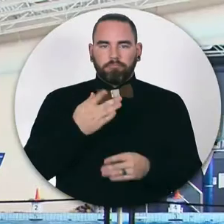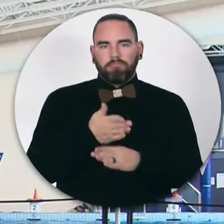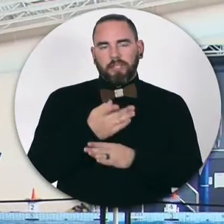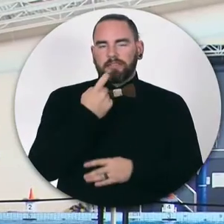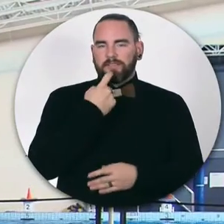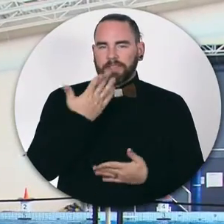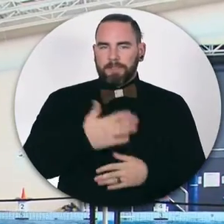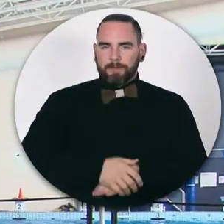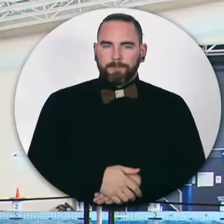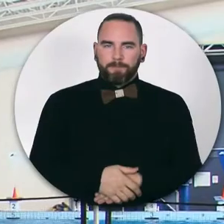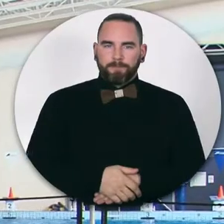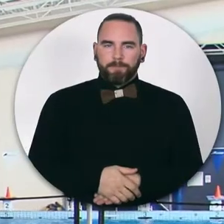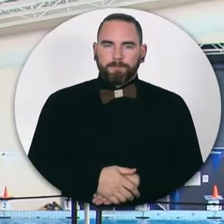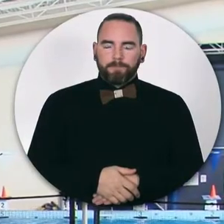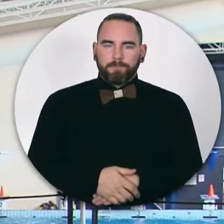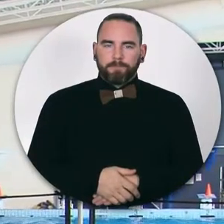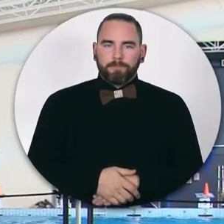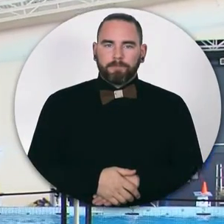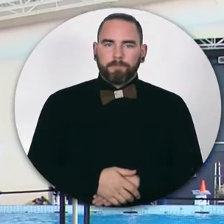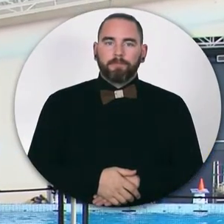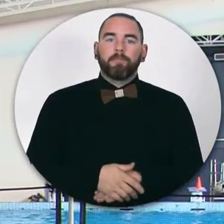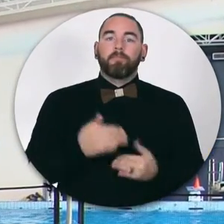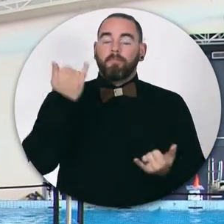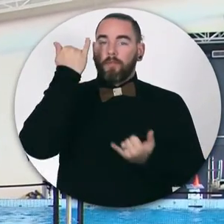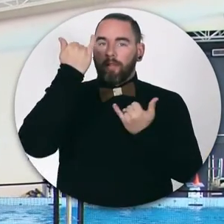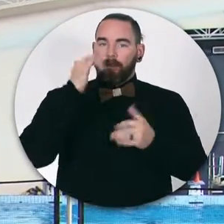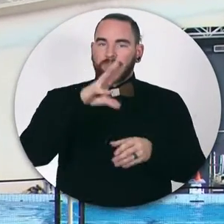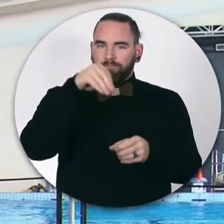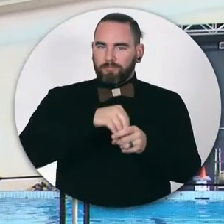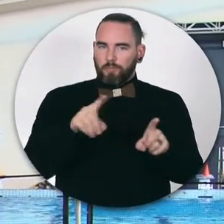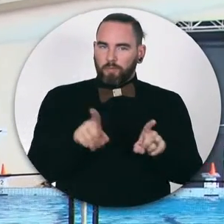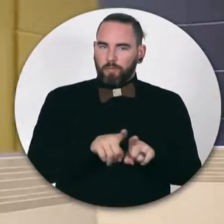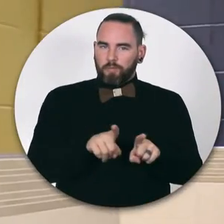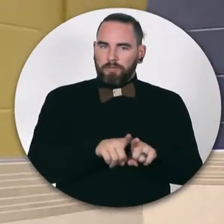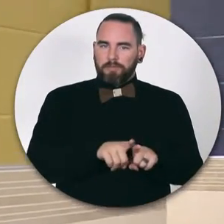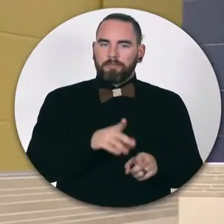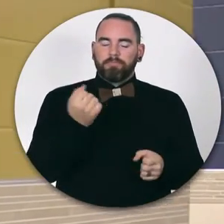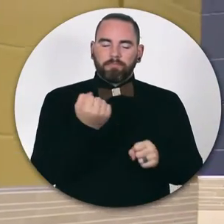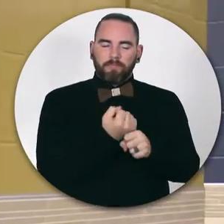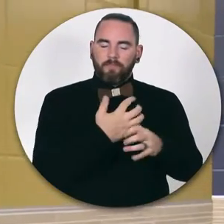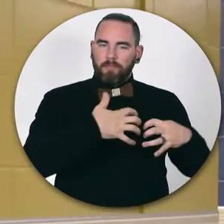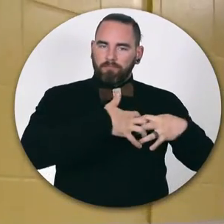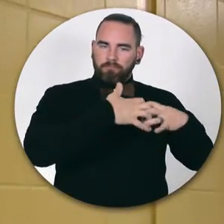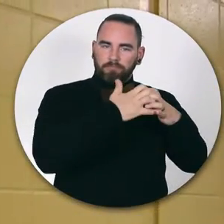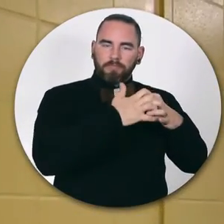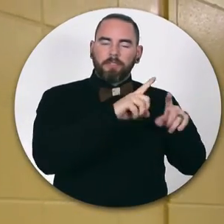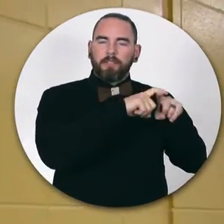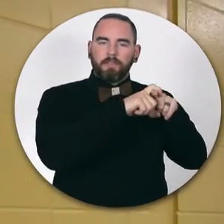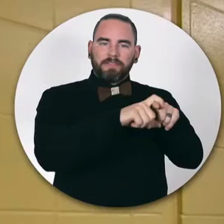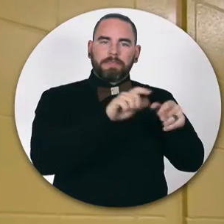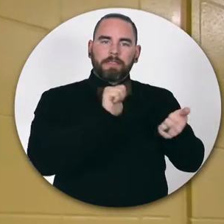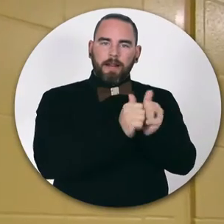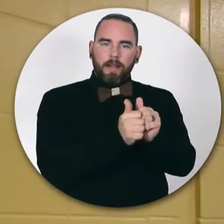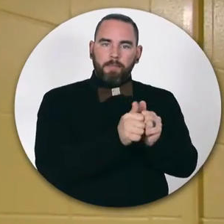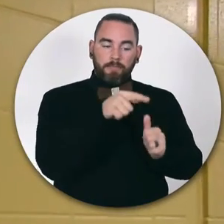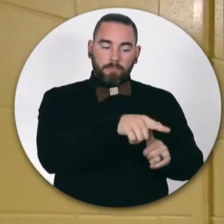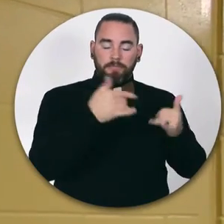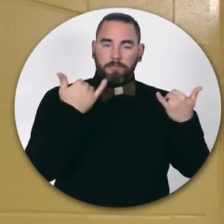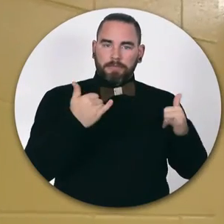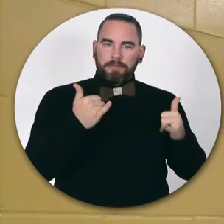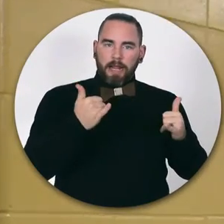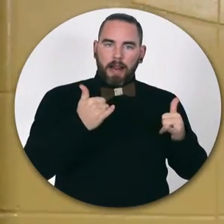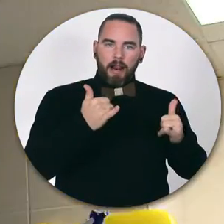l'accès au bassin. Parmi les initiatives réalisées, notons l'aménagement d'un vestiaire adapté. Cette salle a